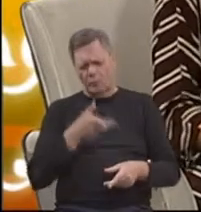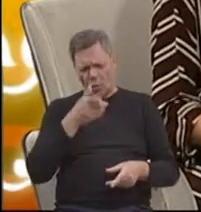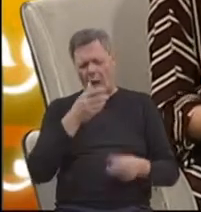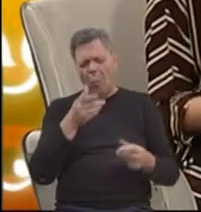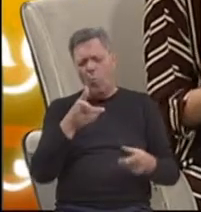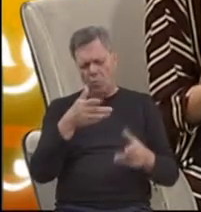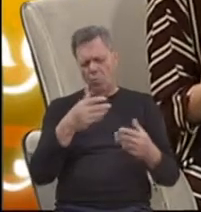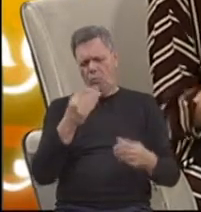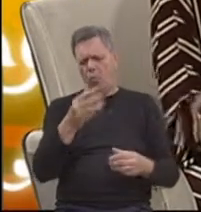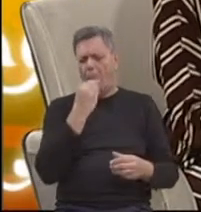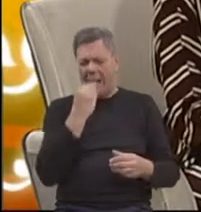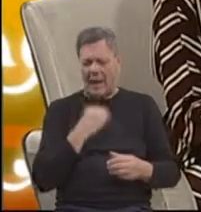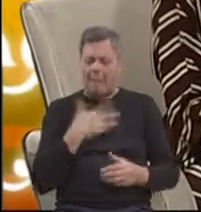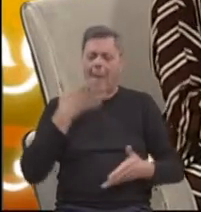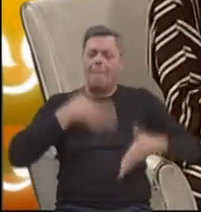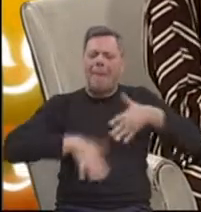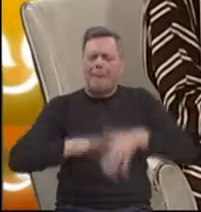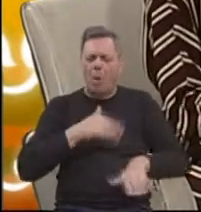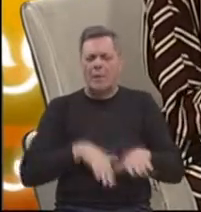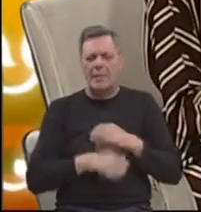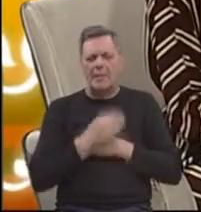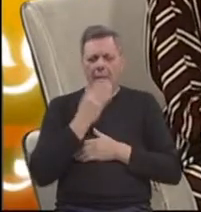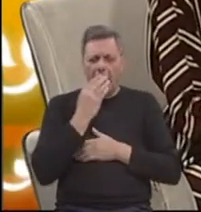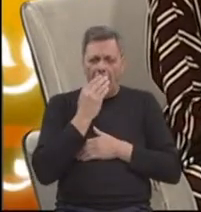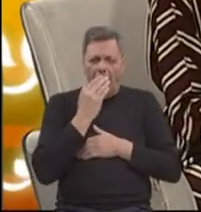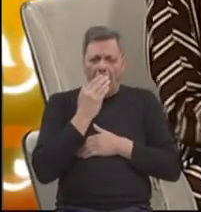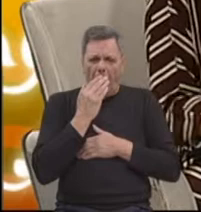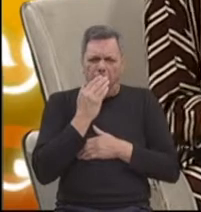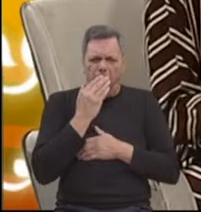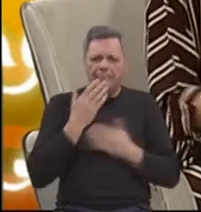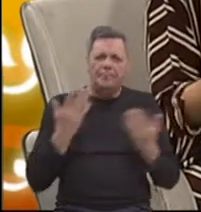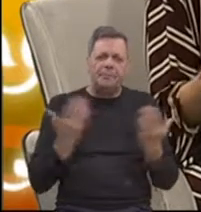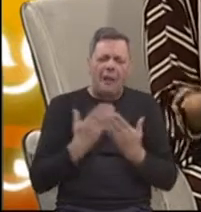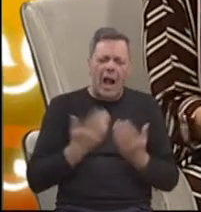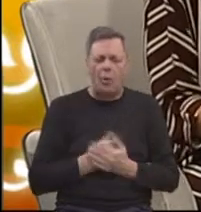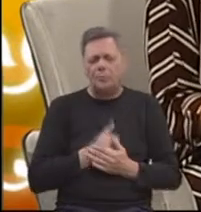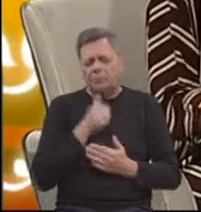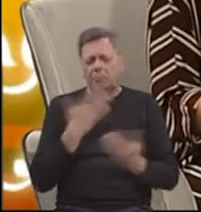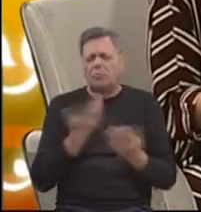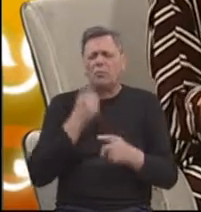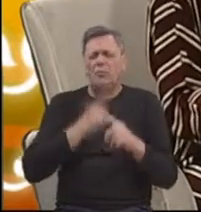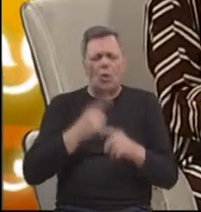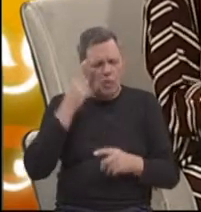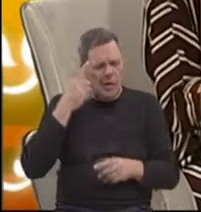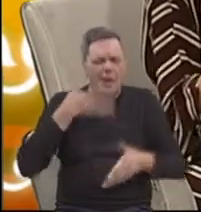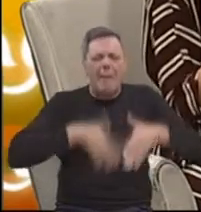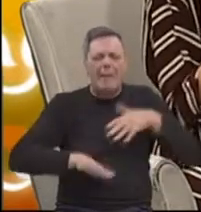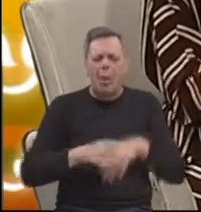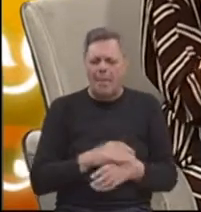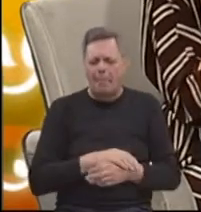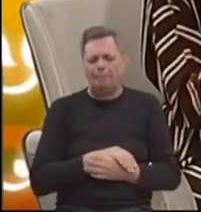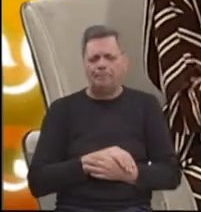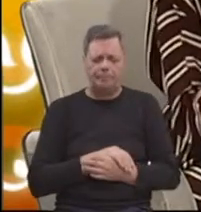prehrani i metabolizam, znači na koji način, što točno znači metabolizam, malo